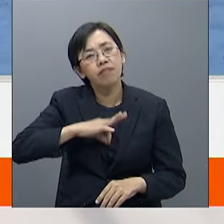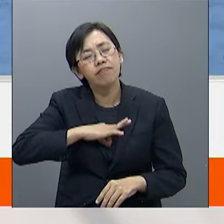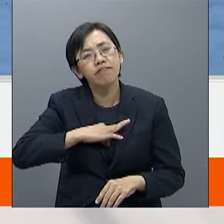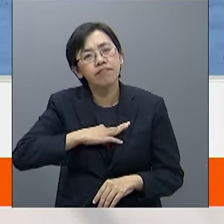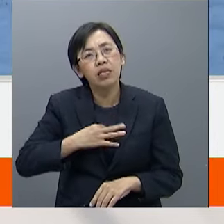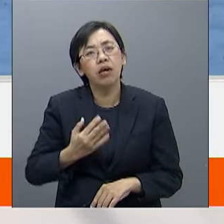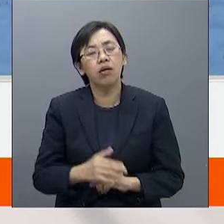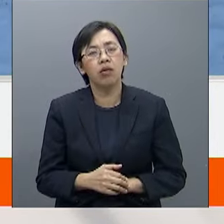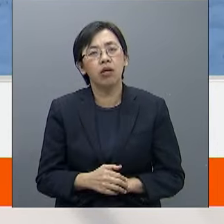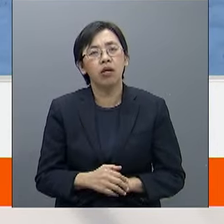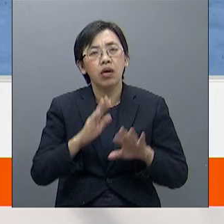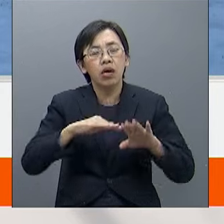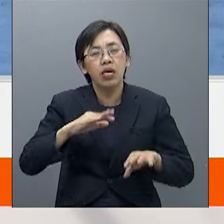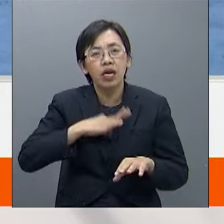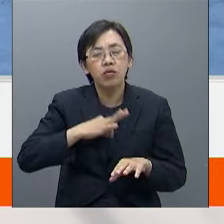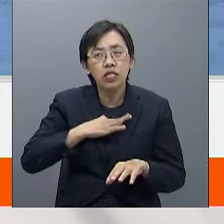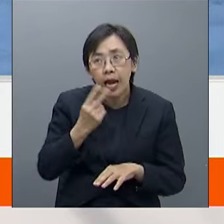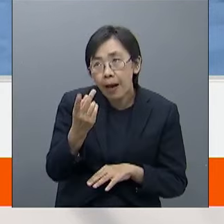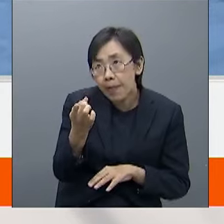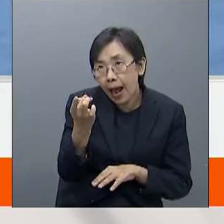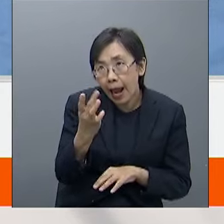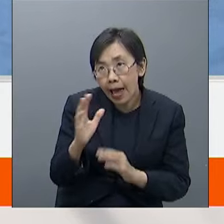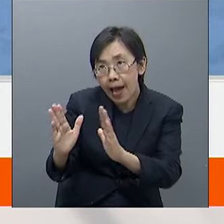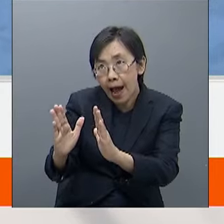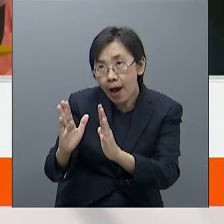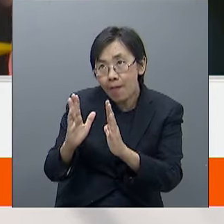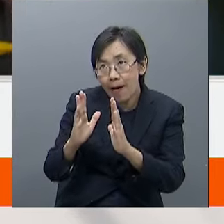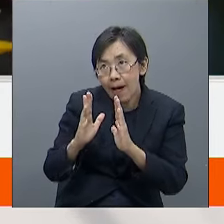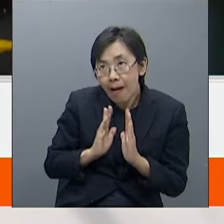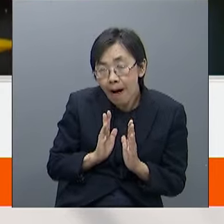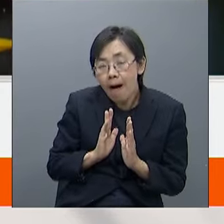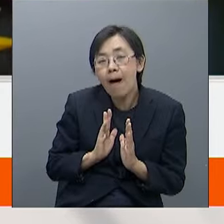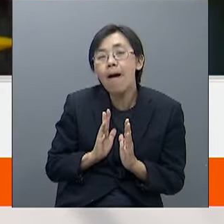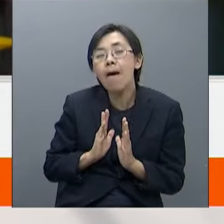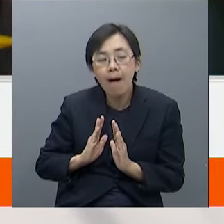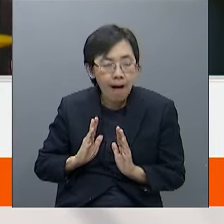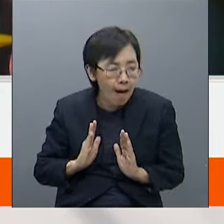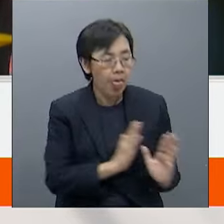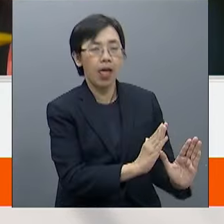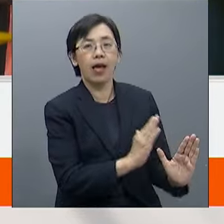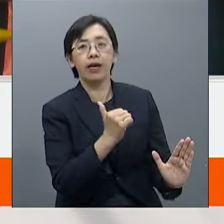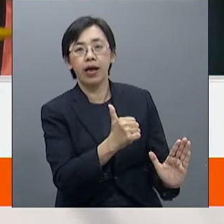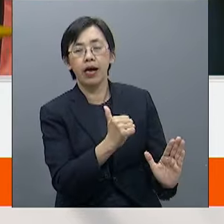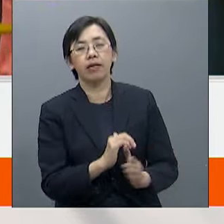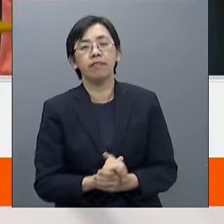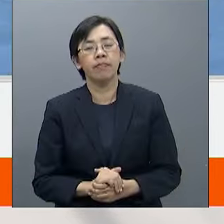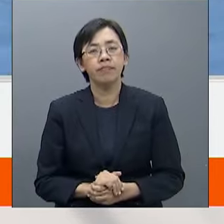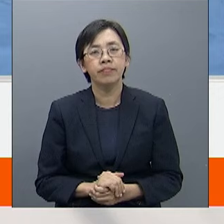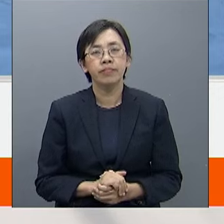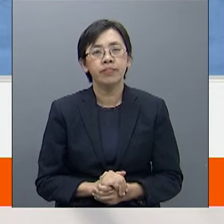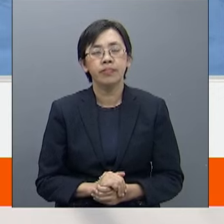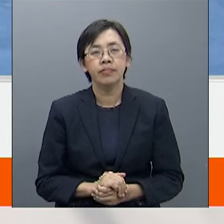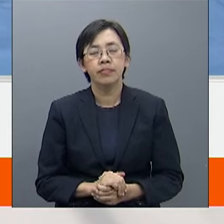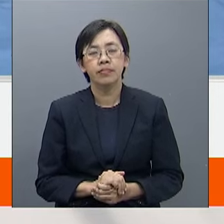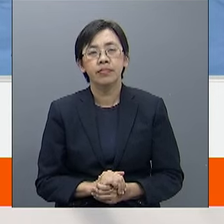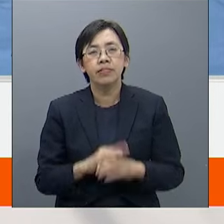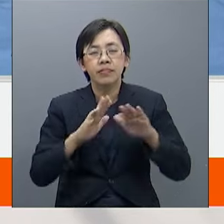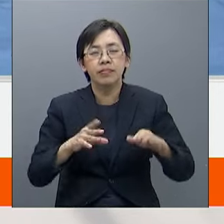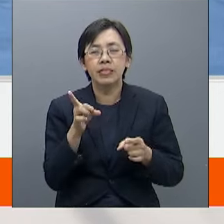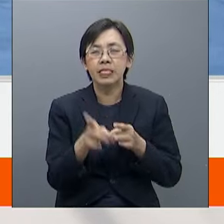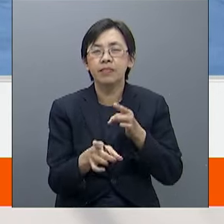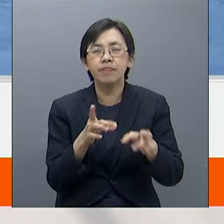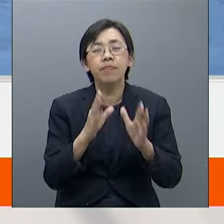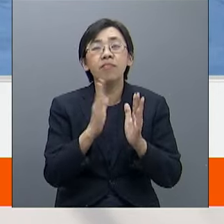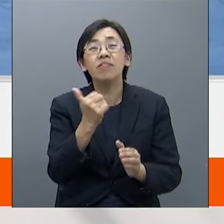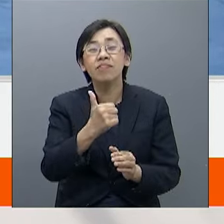ซึมซับเรียนแบบแล้วก็เอามาปฏิบัติต่อกันนะคะ ค่ะอ ีกอันนึงเนี่ยเราพบว่าเด็กที่ล้อแกล้งรังแกคน